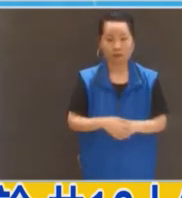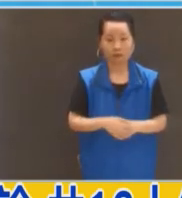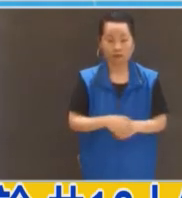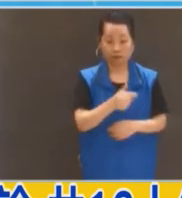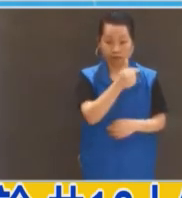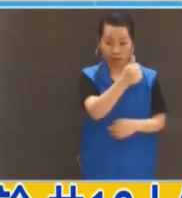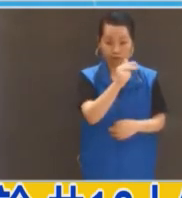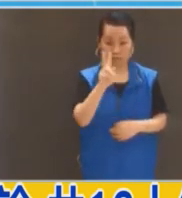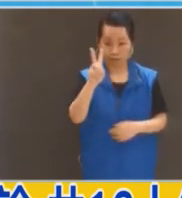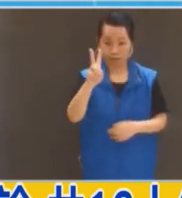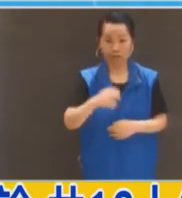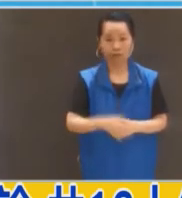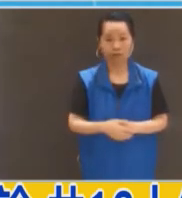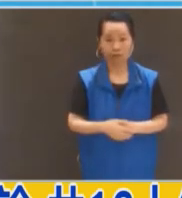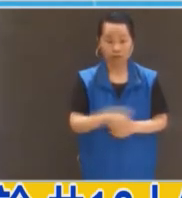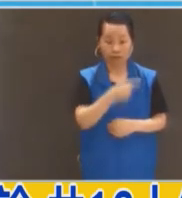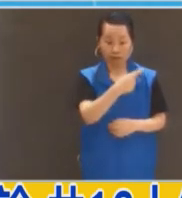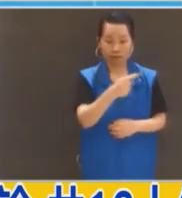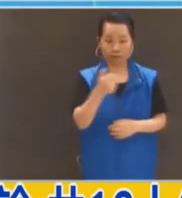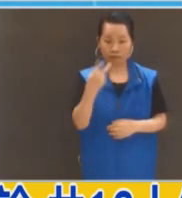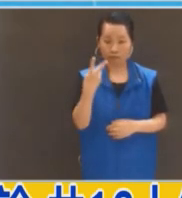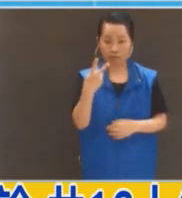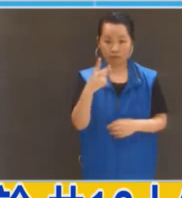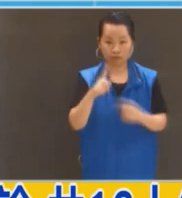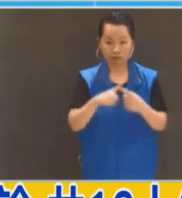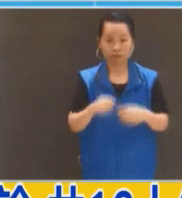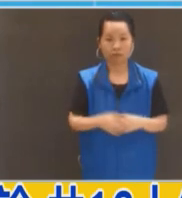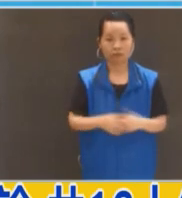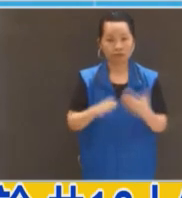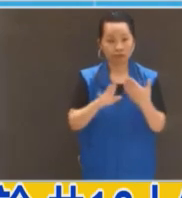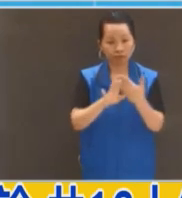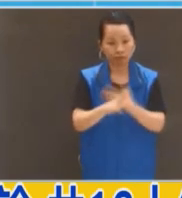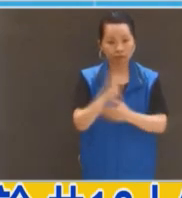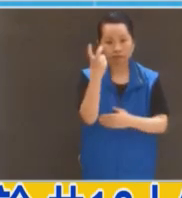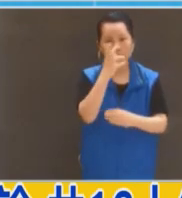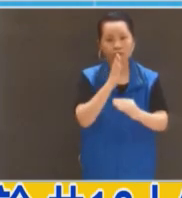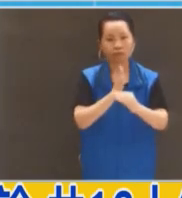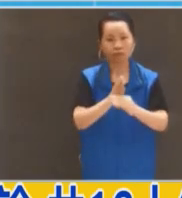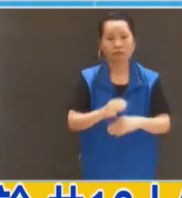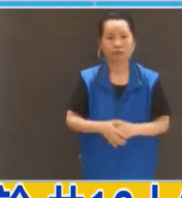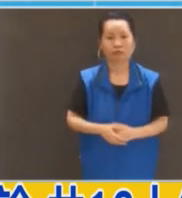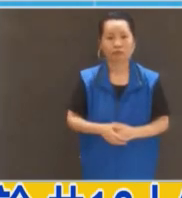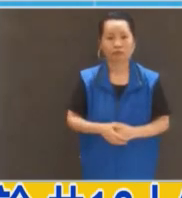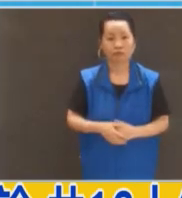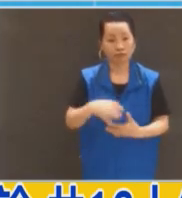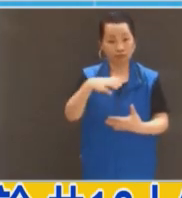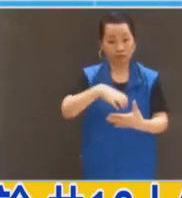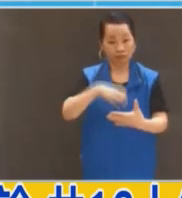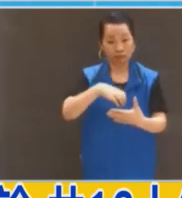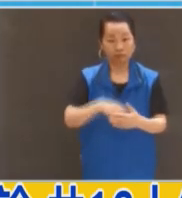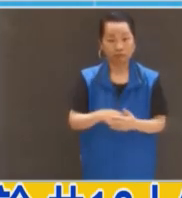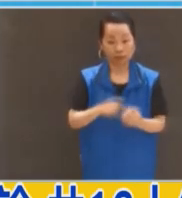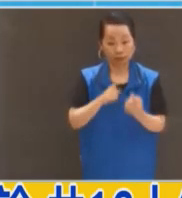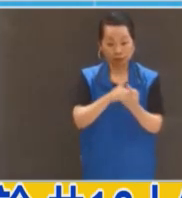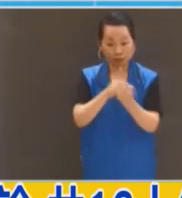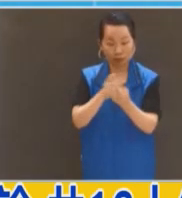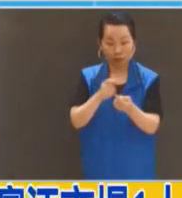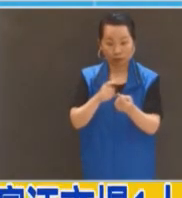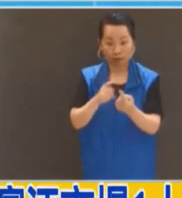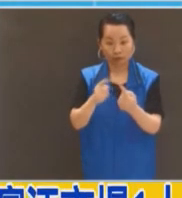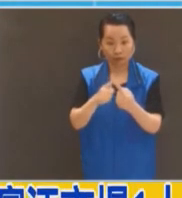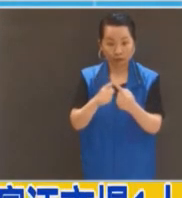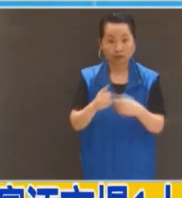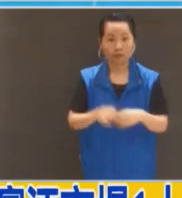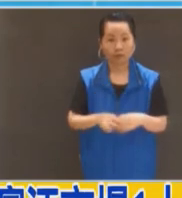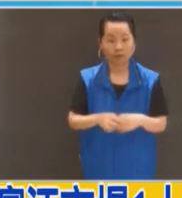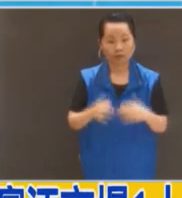性有2人，那阴性有52人，其他的还在采检当中。这里面我们框的接触者里面最重要